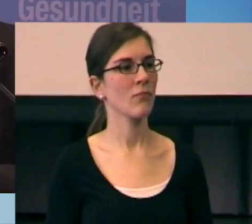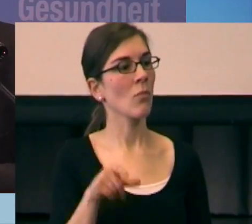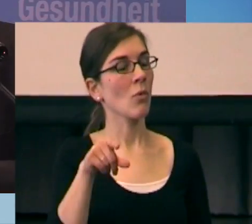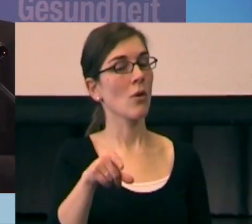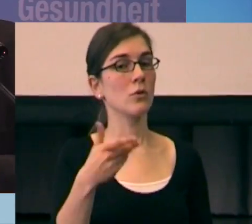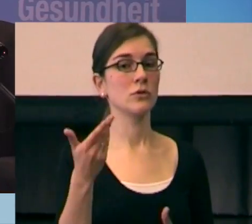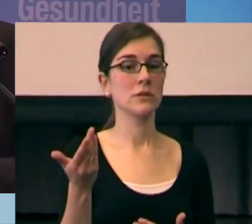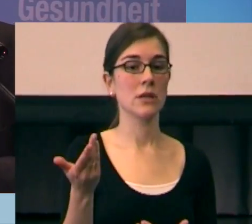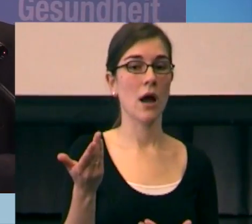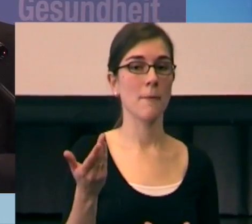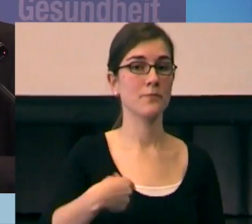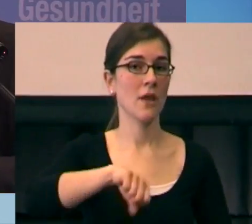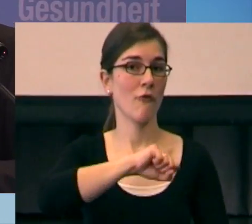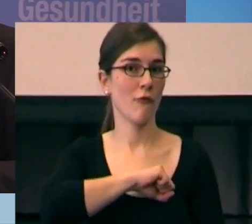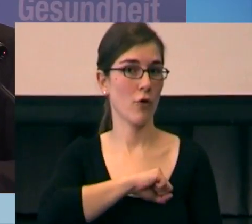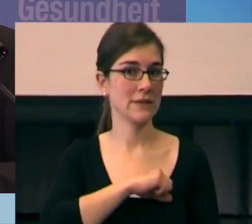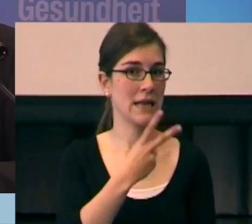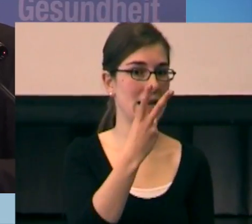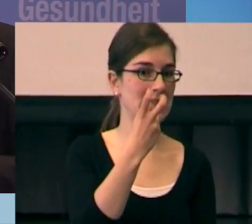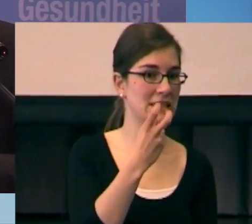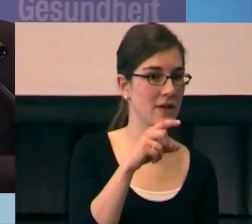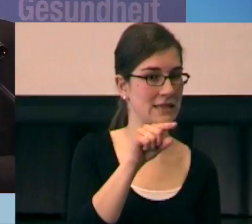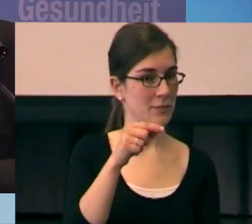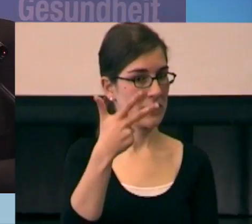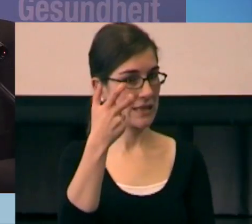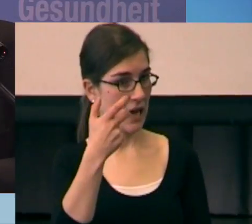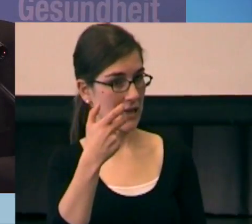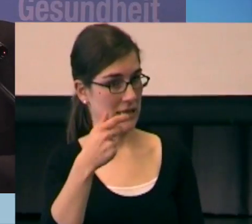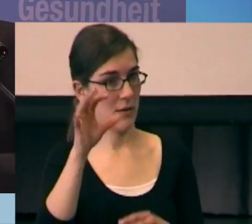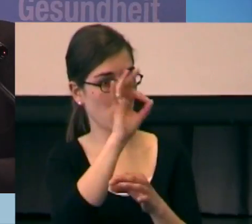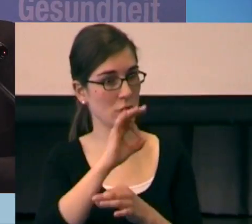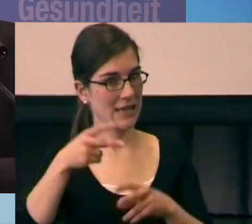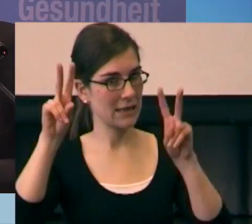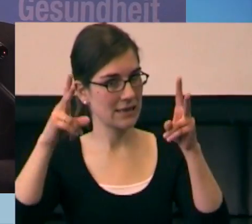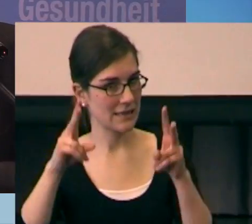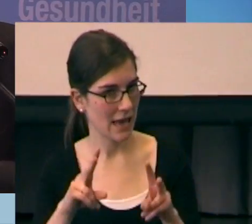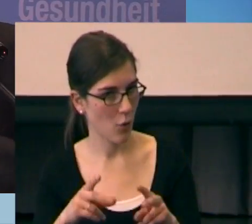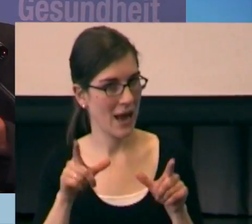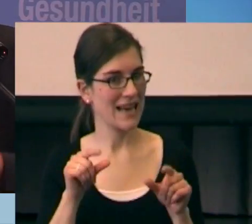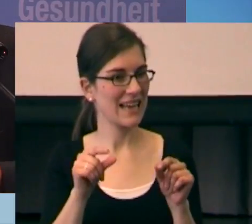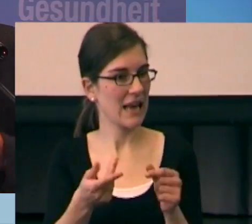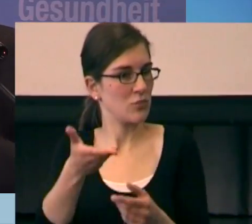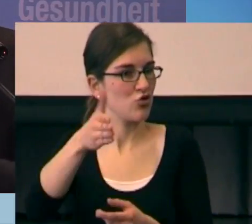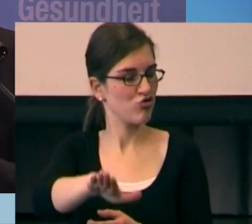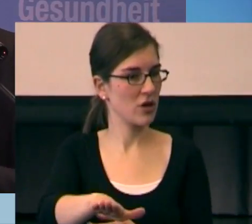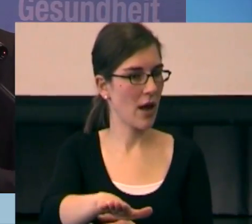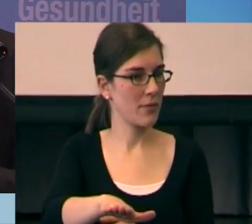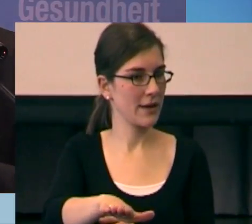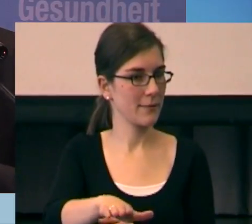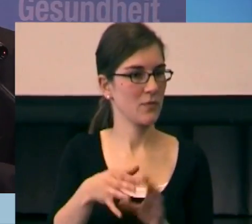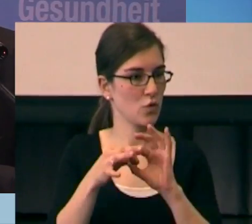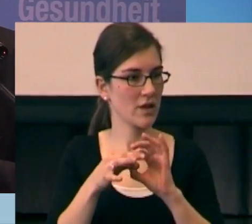hat man einen Vorteil der 20 bis 30 Prozentigen Senkung der Krebssterblichkeit, also der Sterblichkeit am